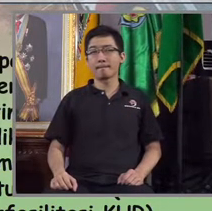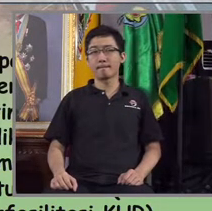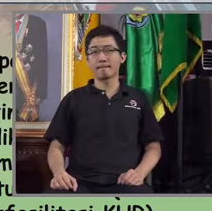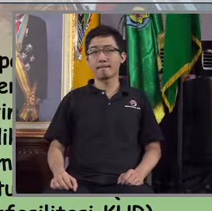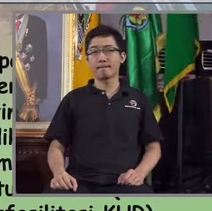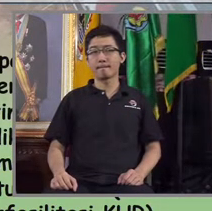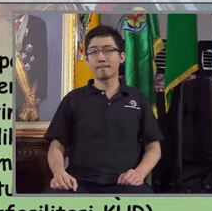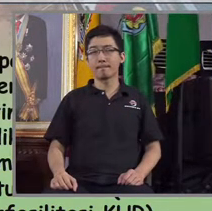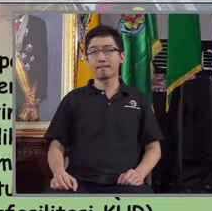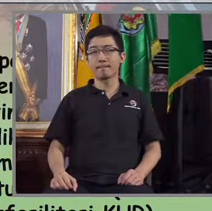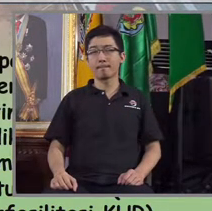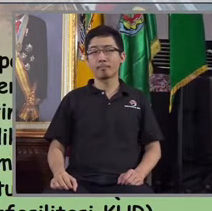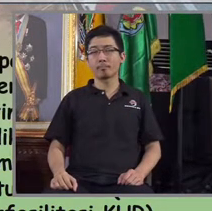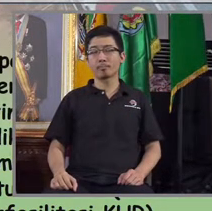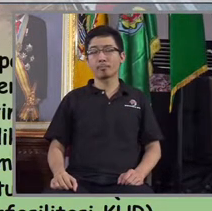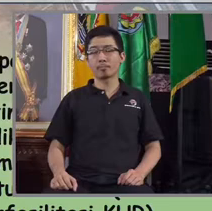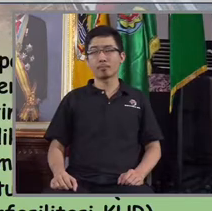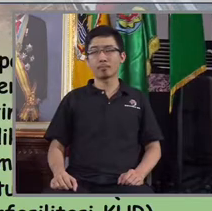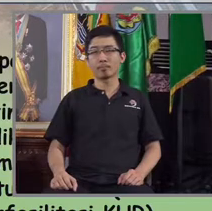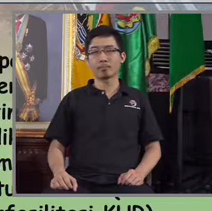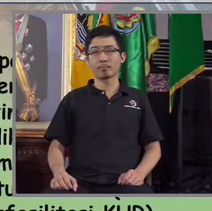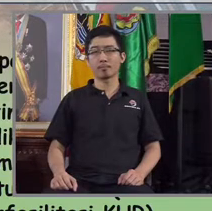pegawai yang dirumahkan.